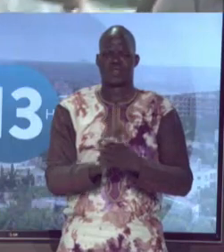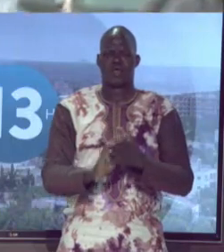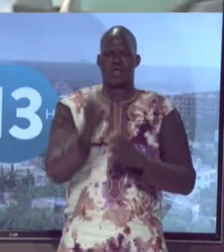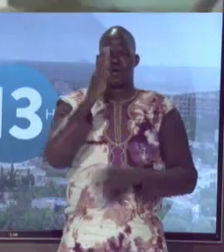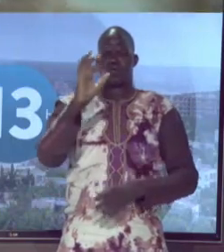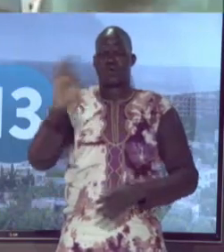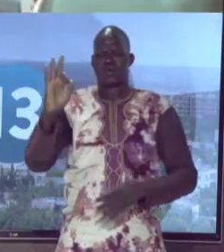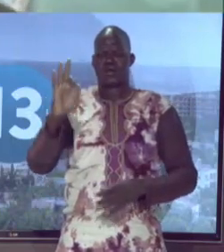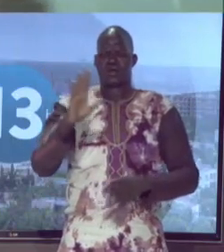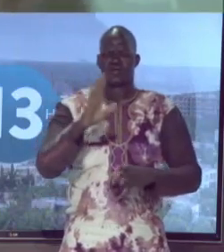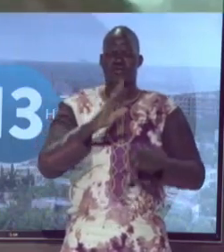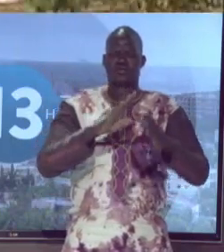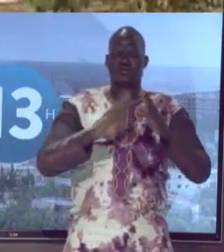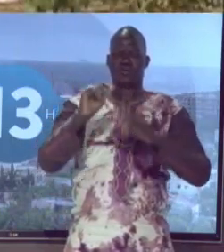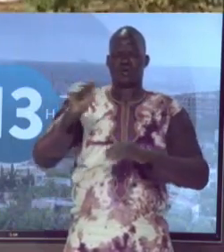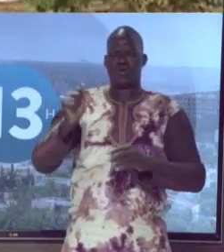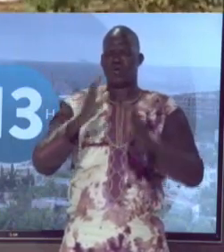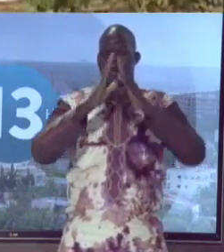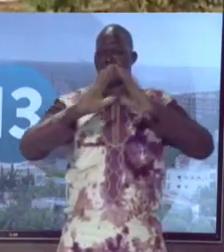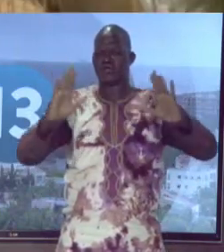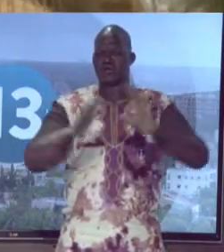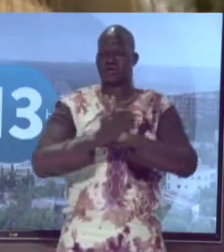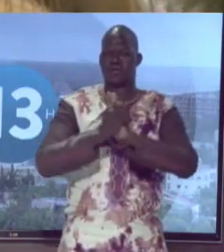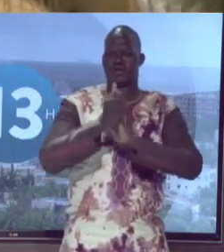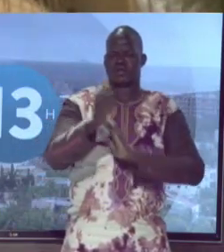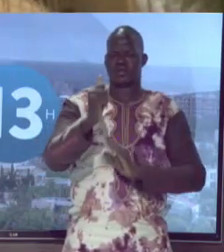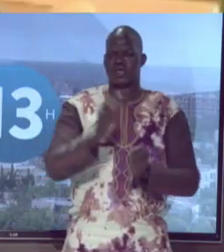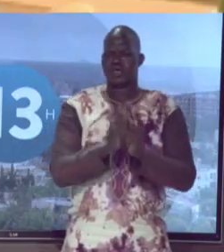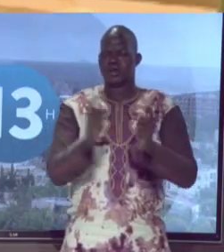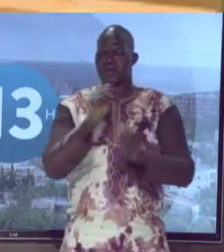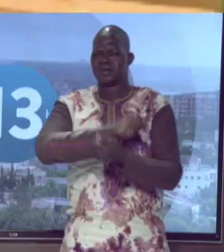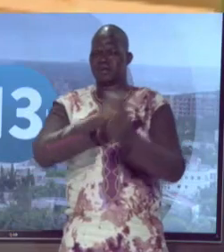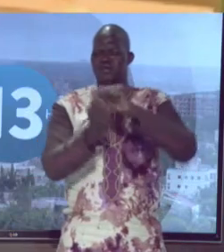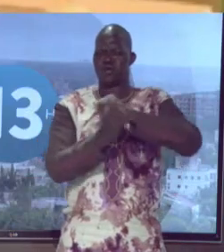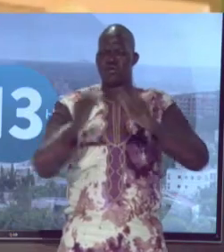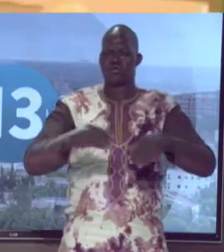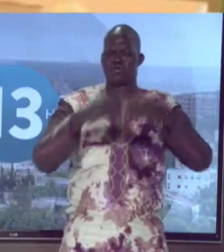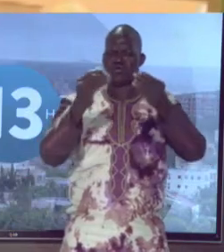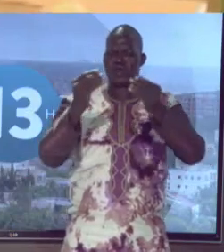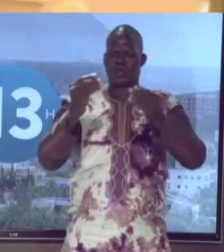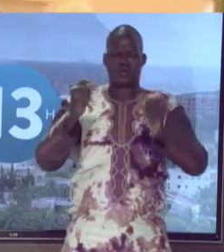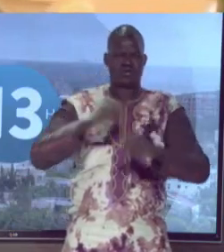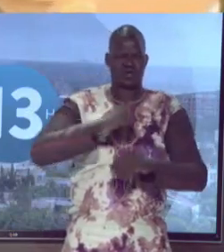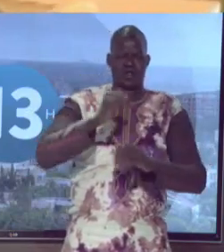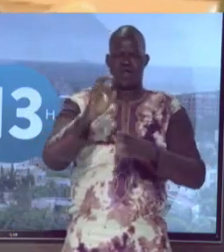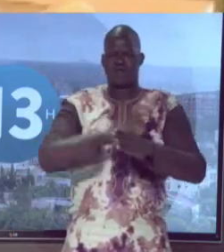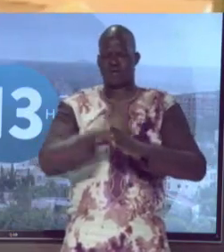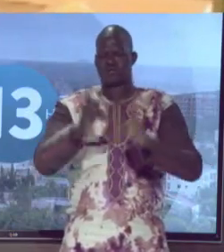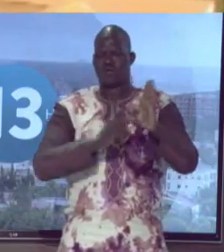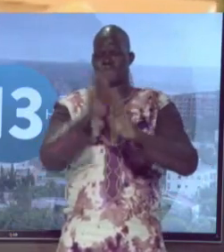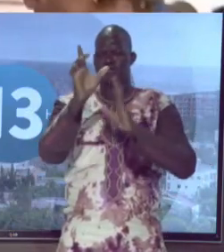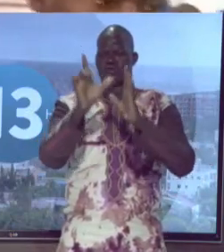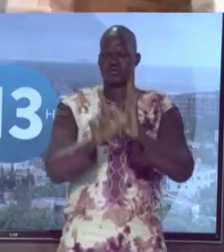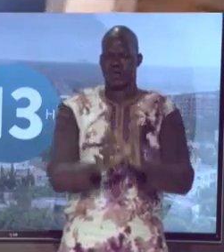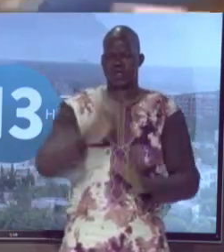Burkina Soudou Baoudé, ou la maison des compétences. Une grande réforme pour donner de l'envergure à la formation professionnelle.